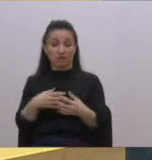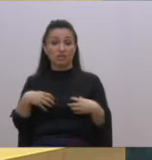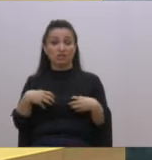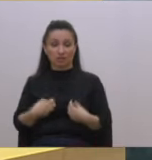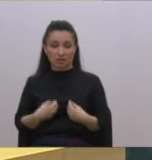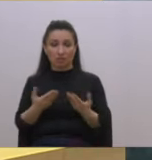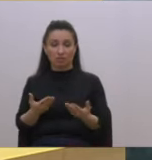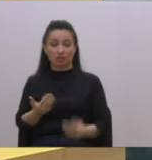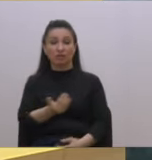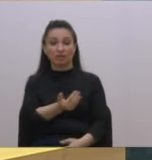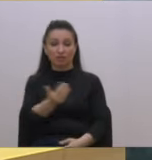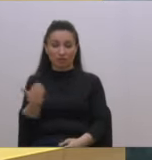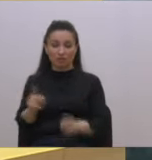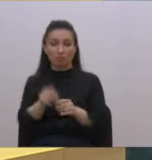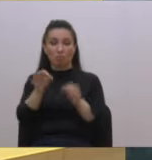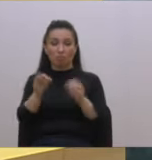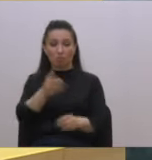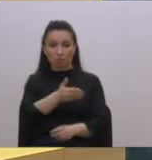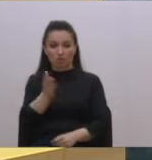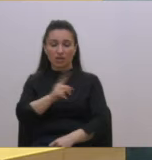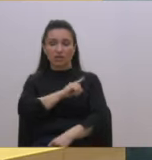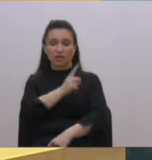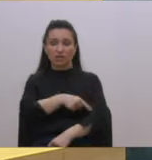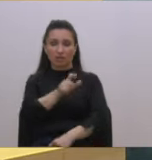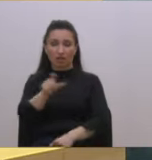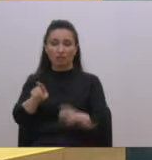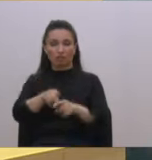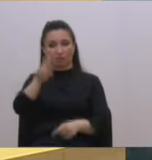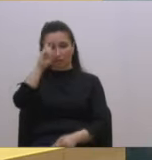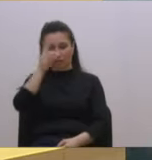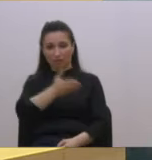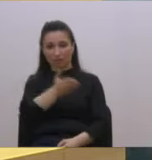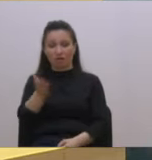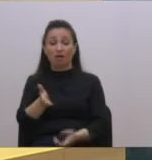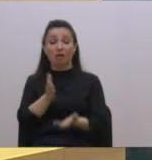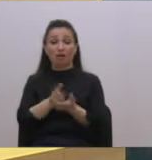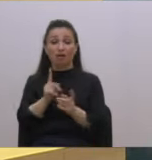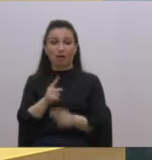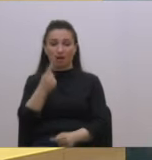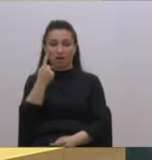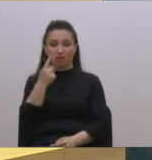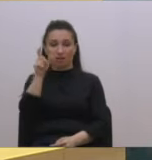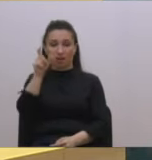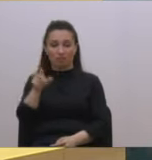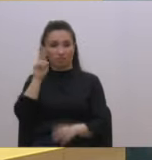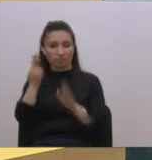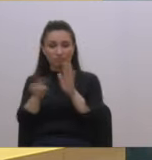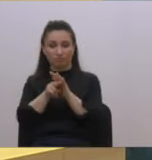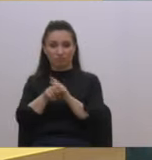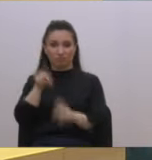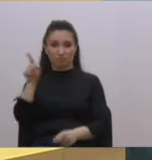samtsukharot tkvens mosamartlebi zalovani strukturebits da mtavrobats khart erti adamianis